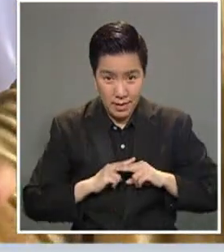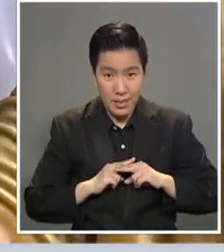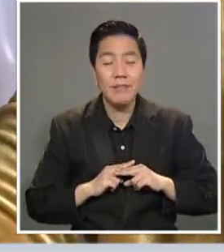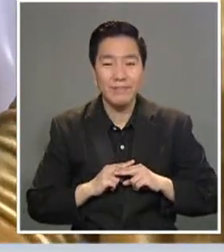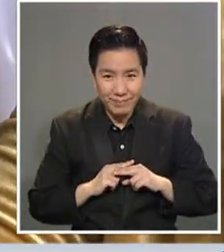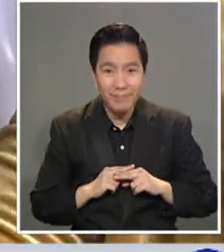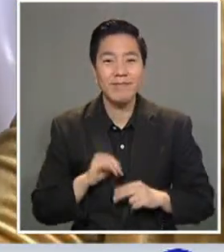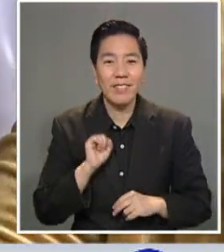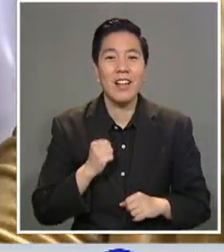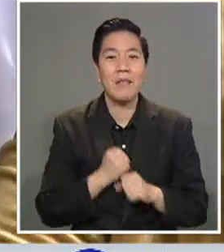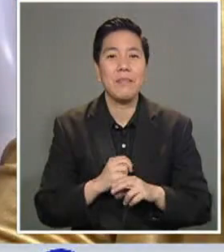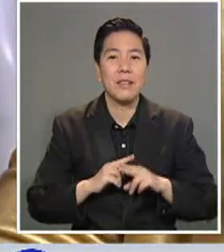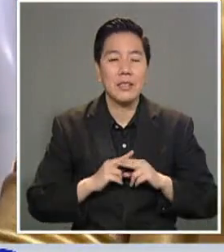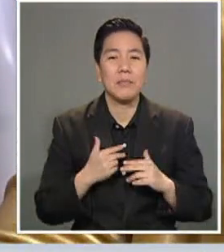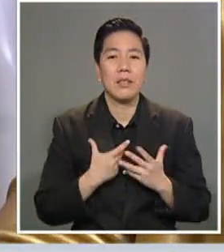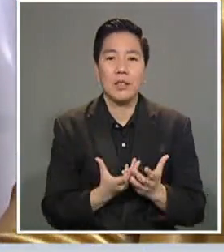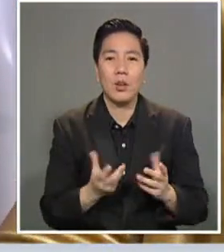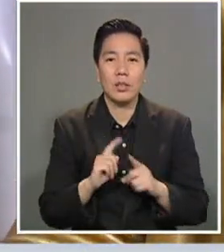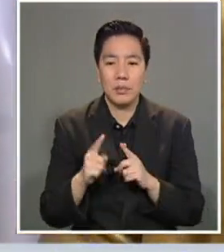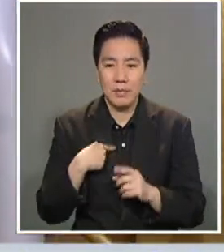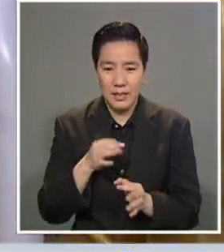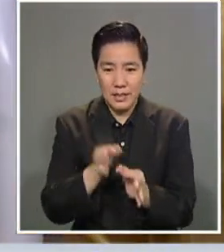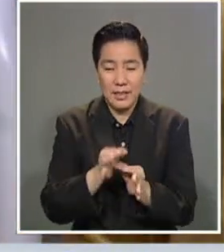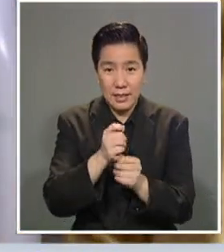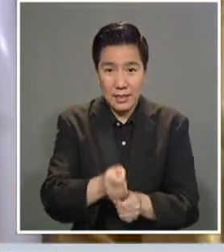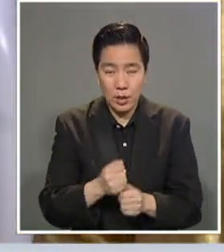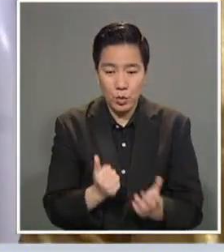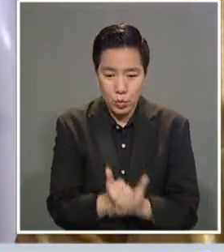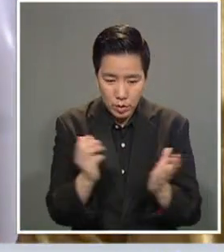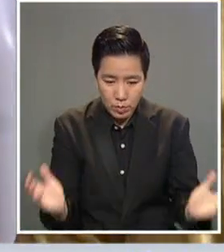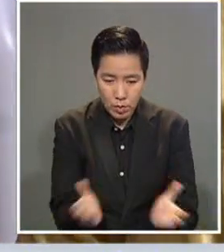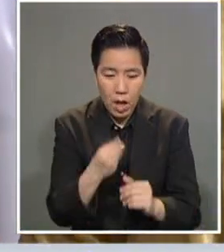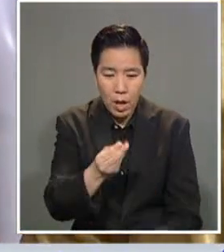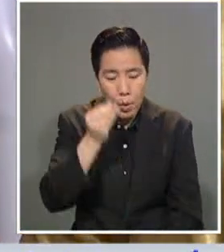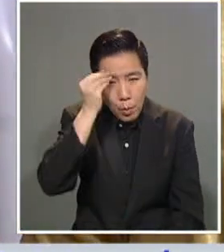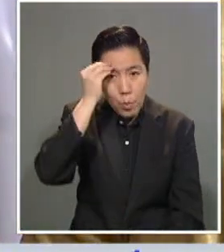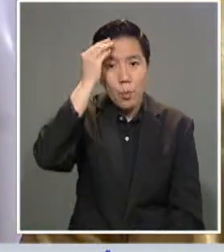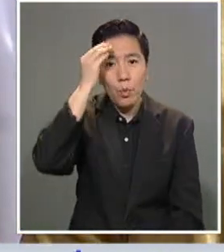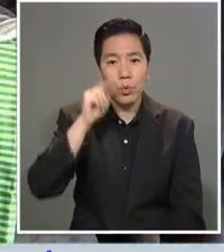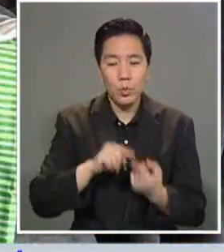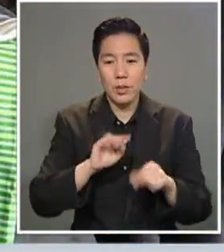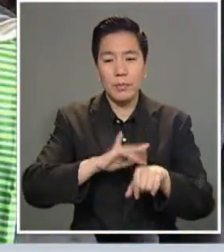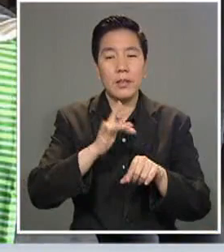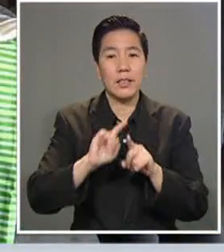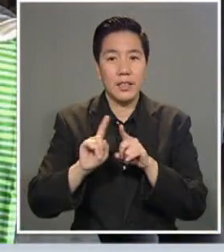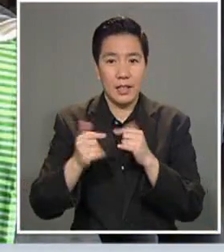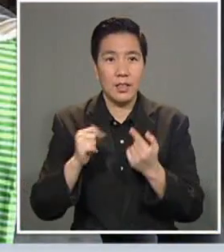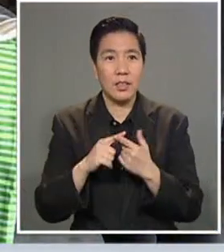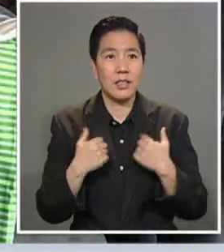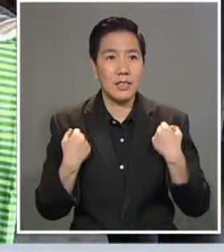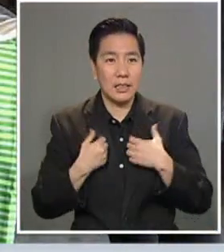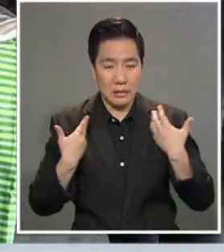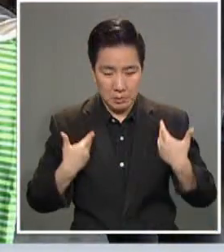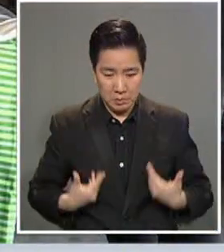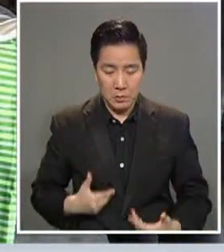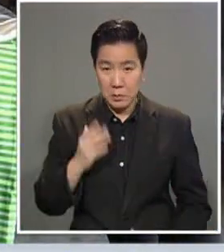เองค่ะเราก็มีทกสเนี่ยมาส่งเสริมความรู้เราในด้านจุลินทรีย์ค่ะ โอ้แล้วนี่เสื้อผ้าสวยๆทั้ง